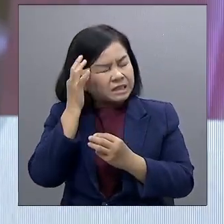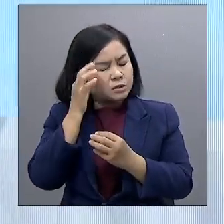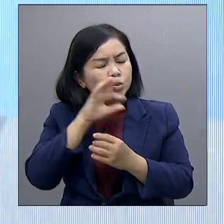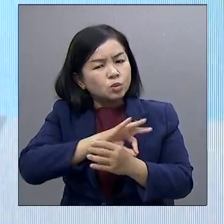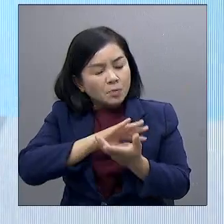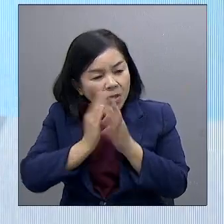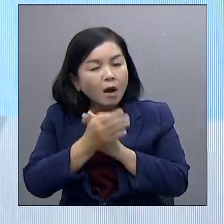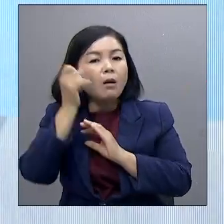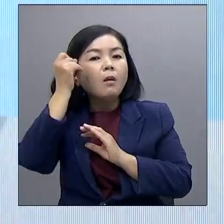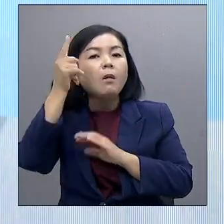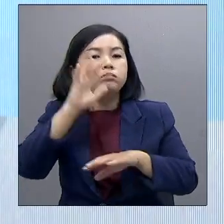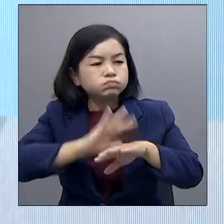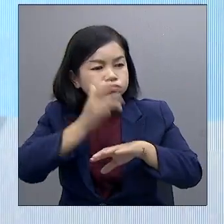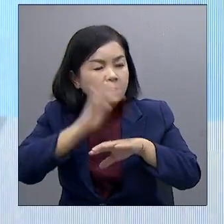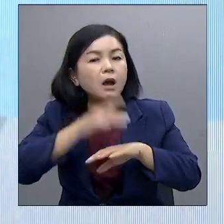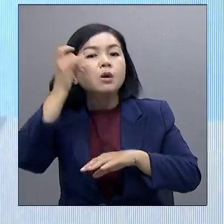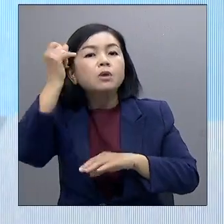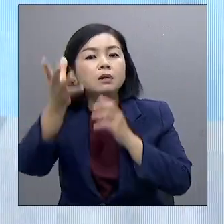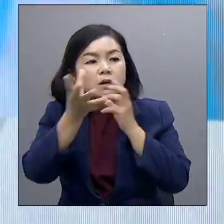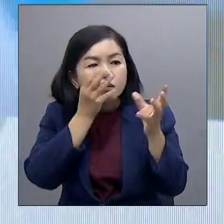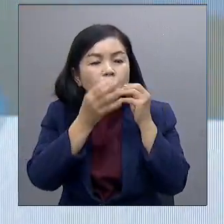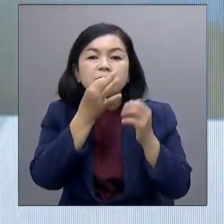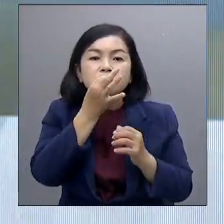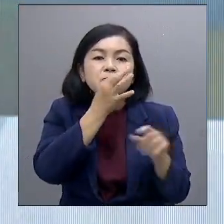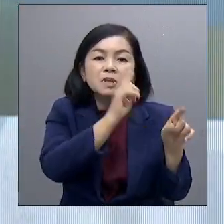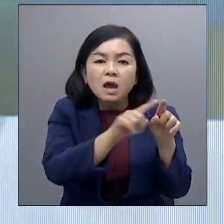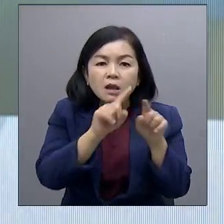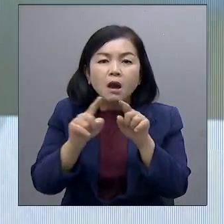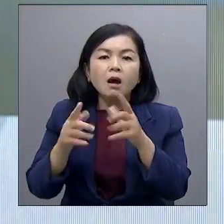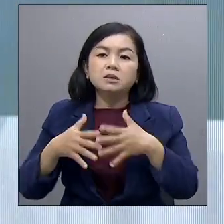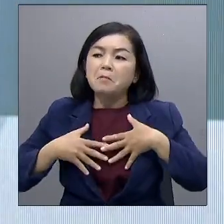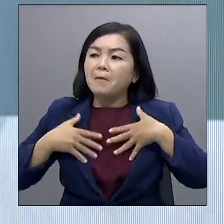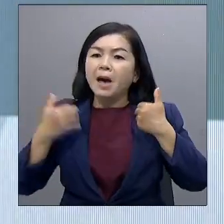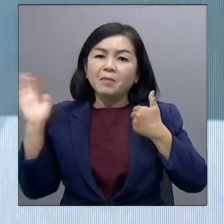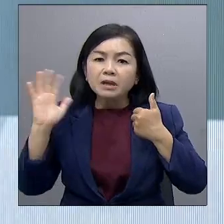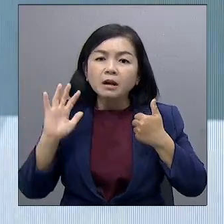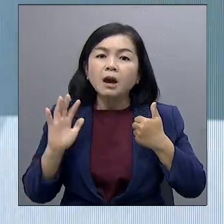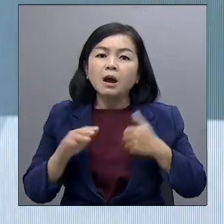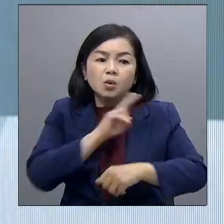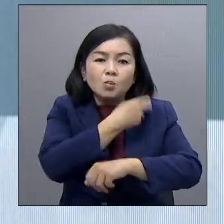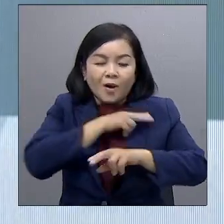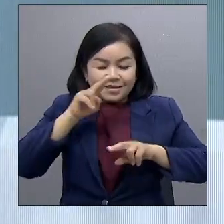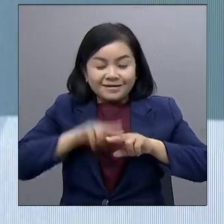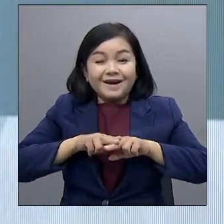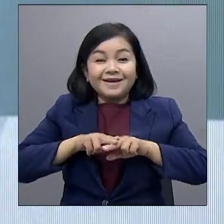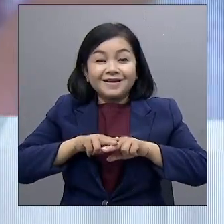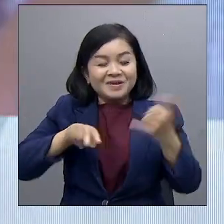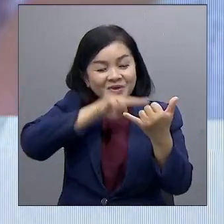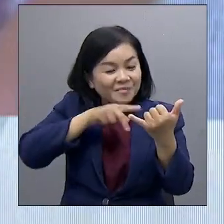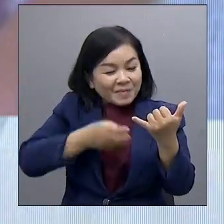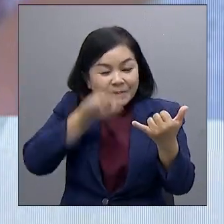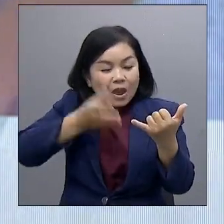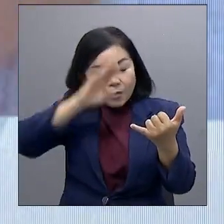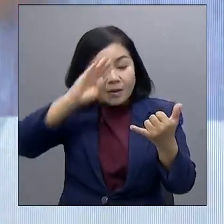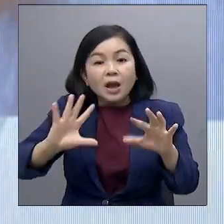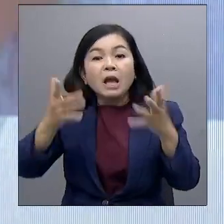เราเข้าอกเข้าใจเราก็อ๋อเรารู้สึกได้เรียนรู้ว่าทุกๆวิชาชีพเองเนี่ยมันไม่ได้สบายหรอกนะอะไรอย่างเงี้ยเห็นหมอนั่งอยู่ในห้องเฉยๆรักษาแป๊บเดียวหายอ่ะ